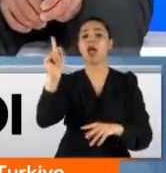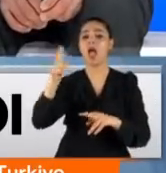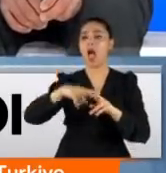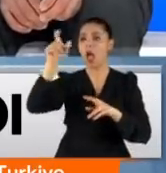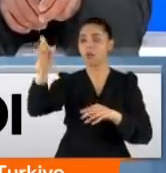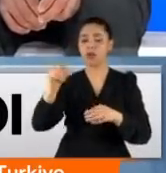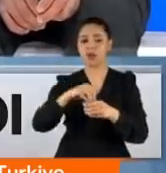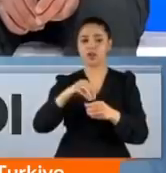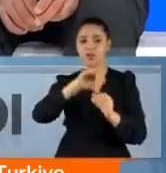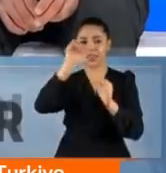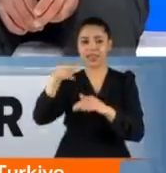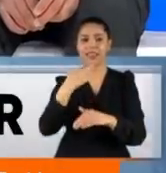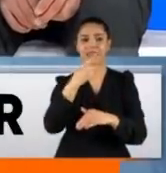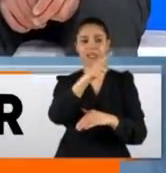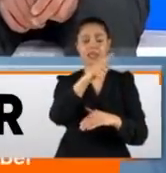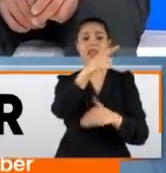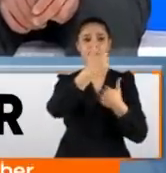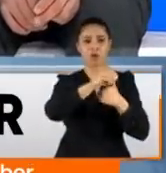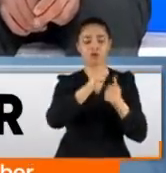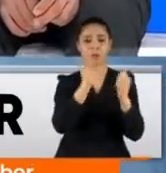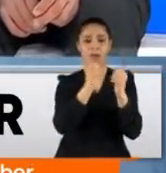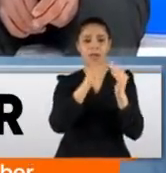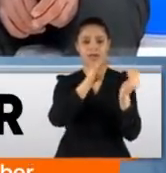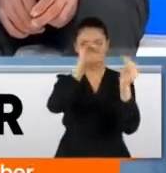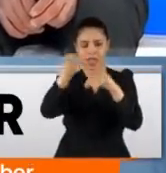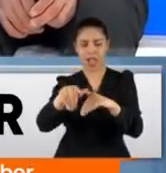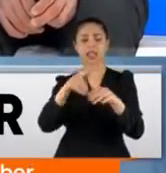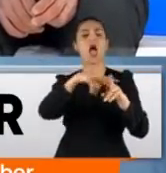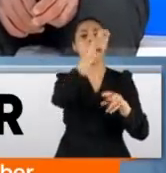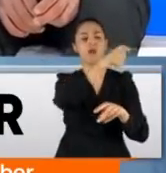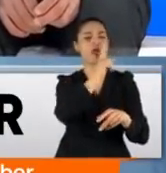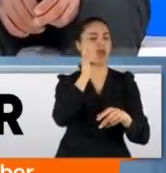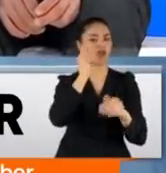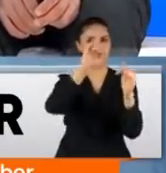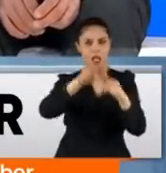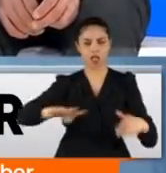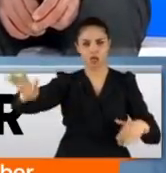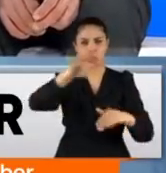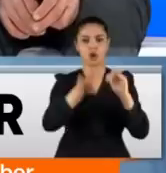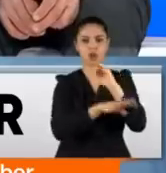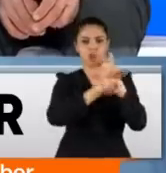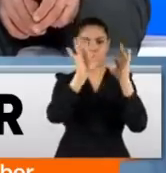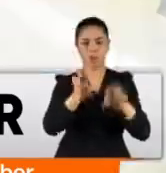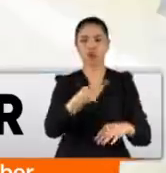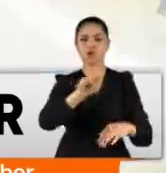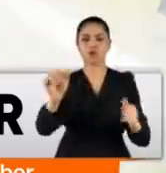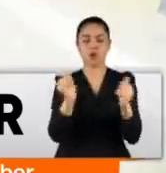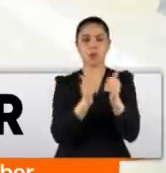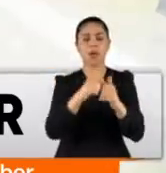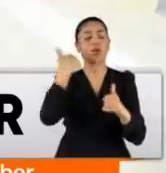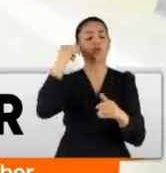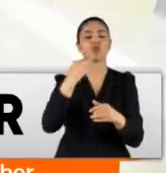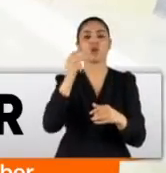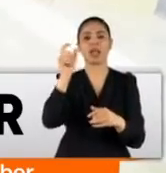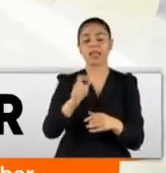kız senin kocanla yaşadığın eve mi geldi? Abdurrahman da geldi. Siz dördünüz yaşamaya başladınız evde. Çocuklarla yaşamaya başladık. Suriyeli